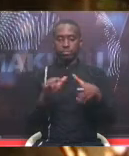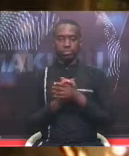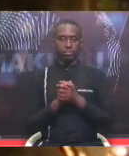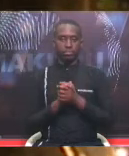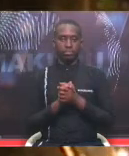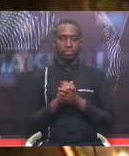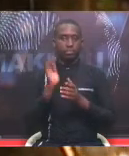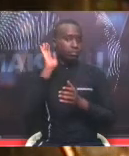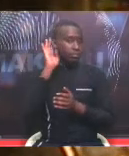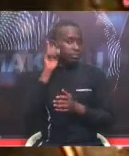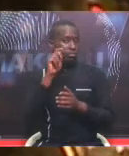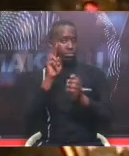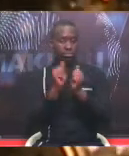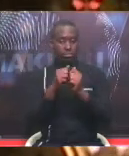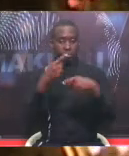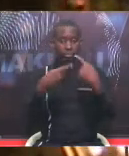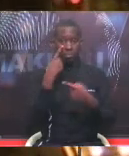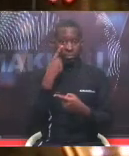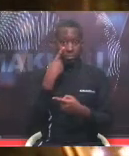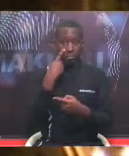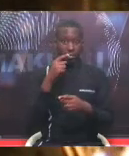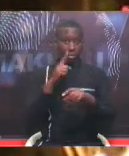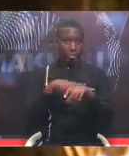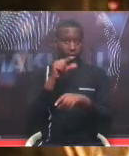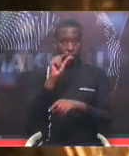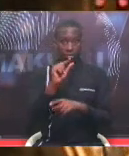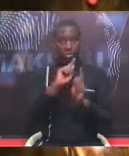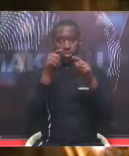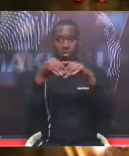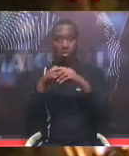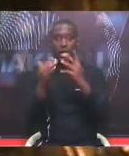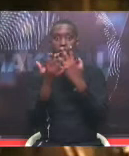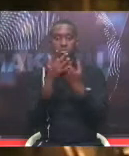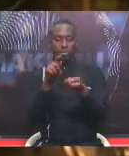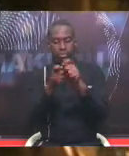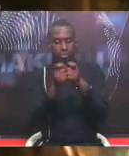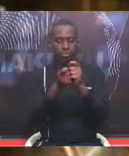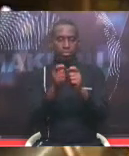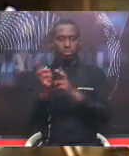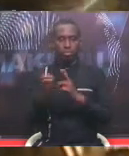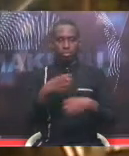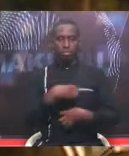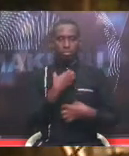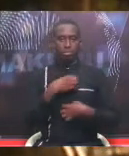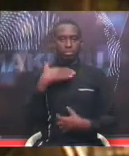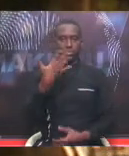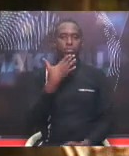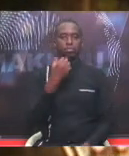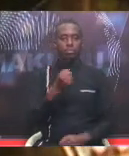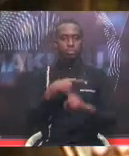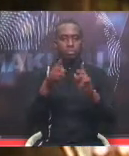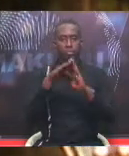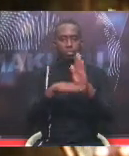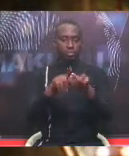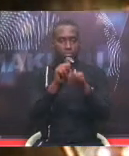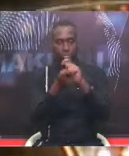rw'amarenga. Namakuru ya TVT gikomeje gukurikira rero mu kanya turajya ku mfungwa n'abagororwa basanzwe basurwa buri wa gatanu ari ku gahunda